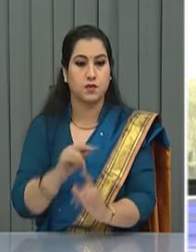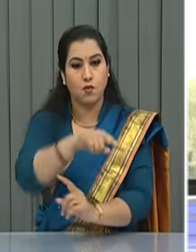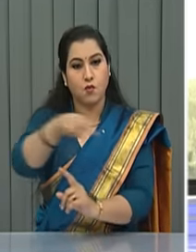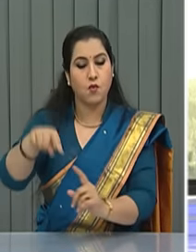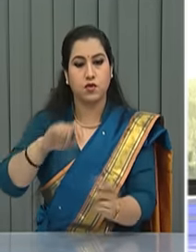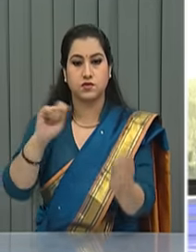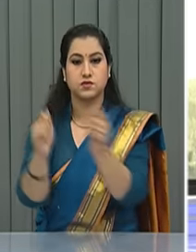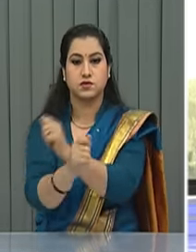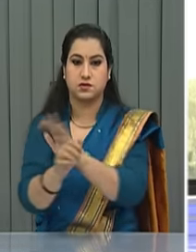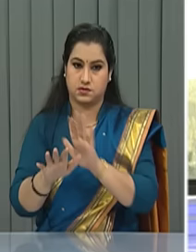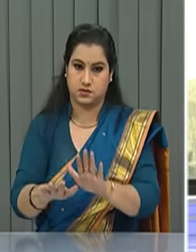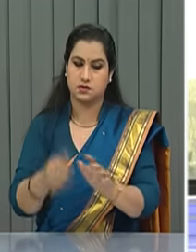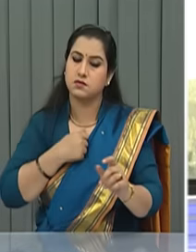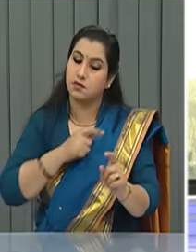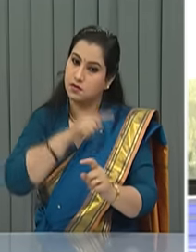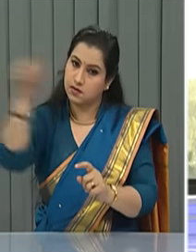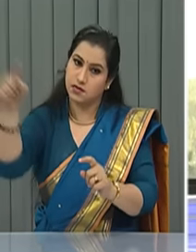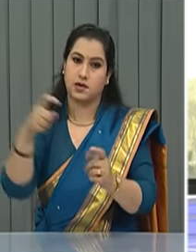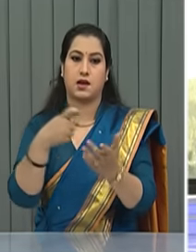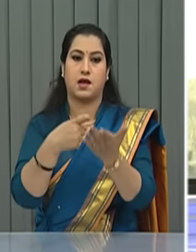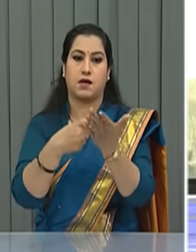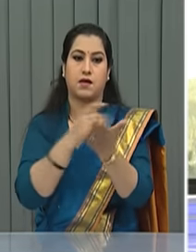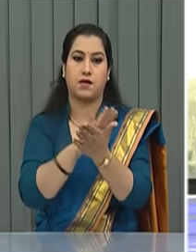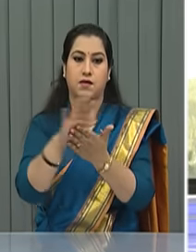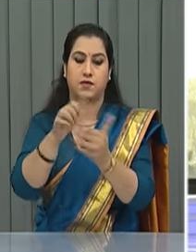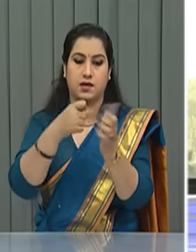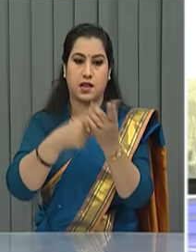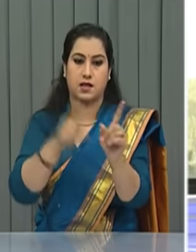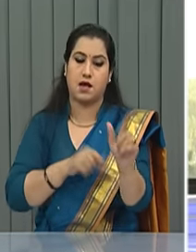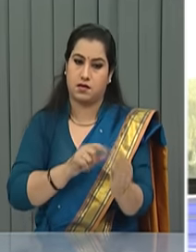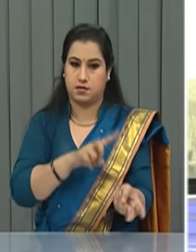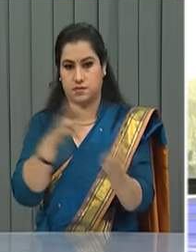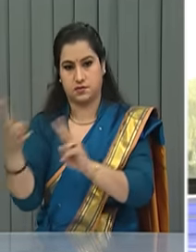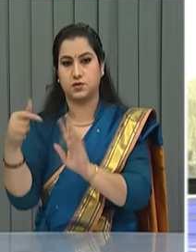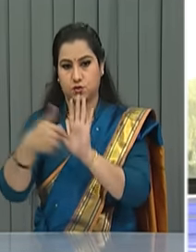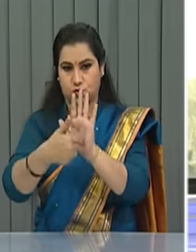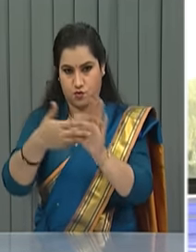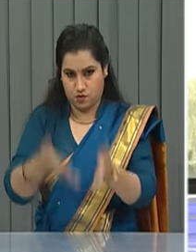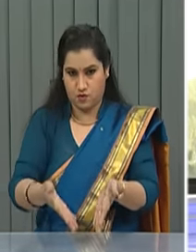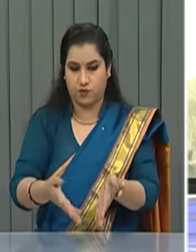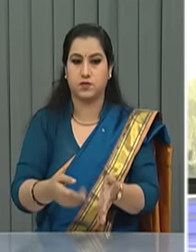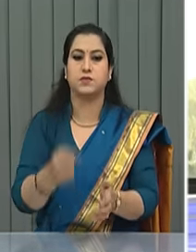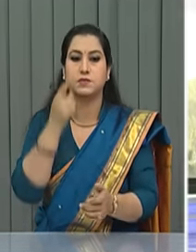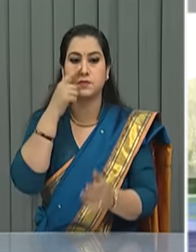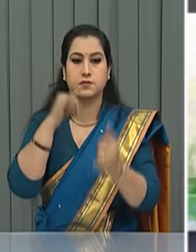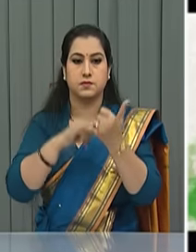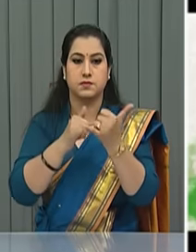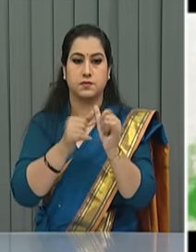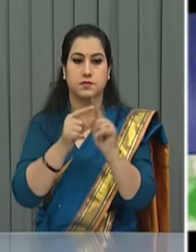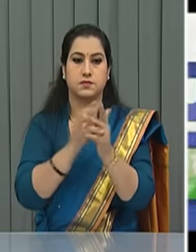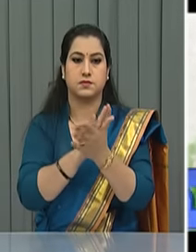की कोशिश कर रहा है। हम सीधे चलेंगे हरियाणा। हरियाणा के करनाल जिले में मौजूद है हमारी सहयोगी साधना श्रीवास्तव।